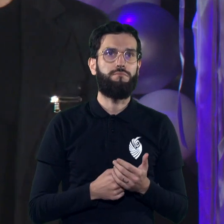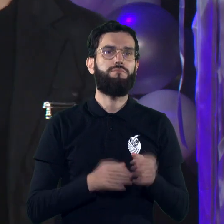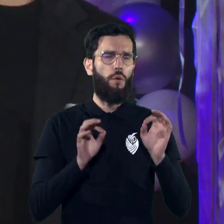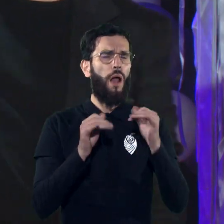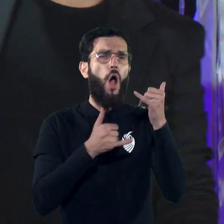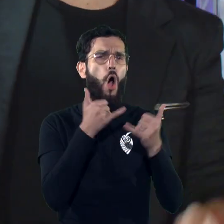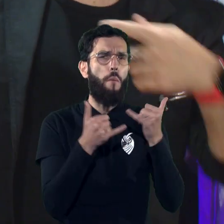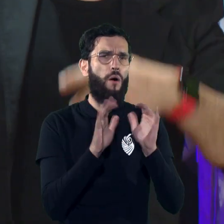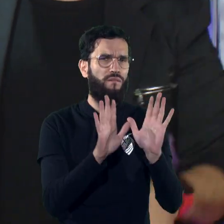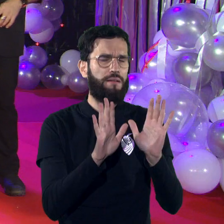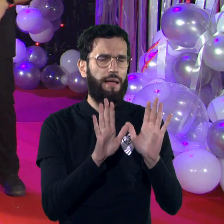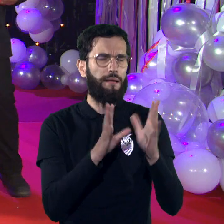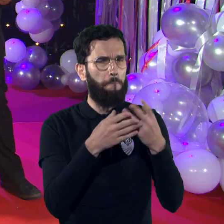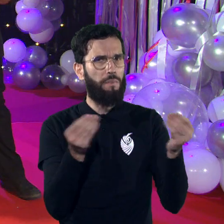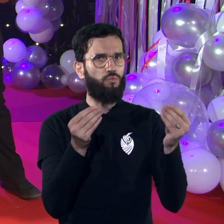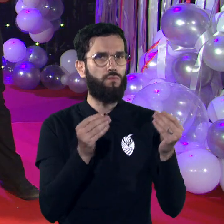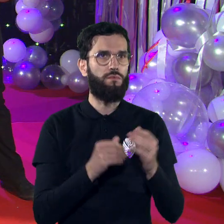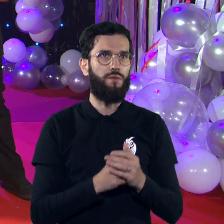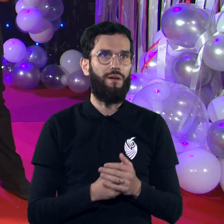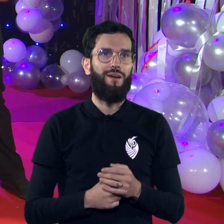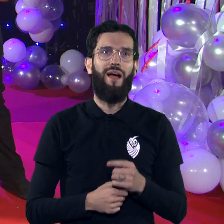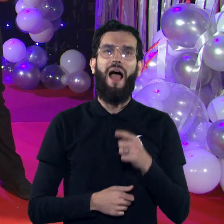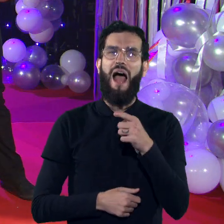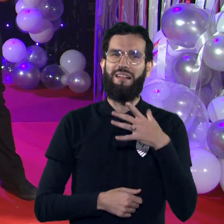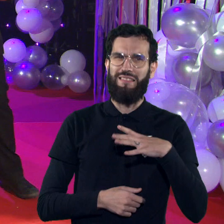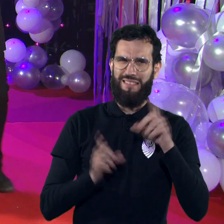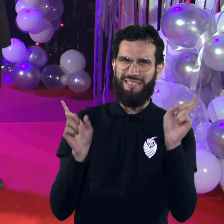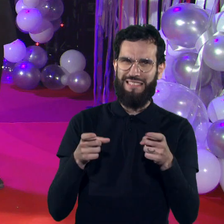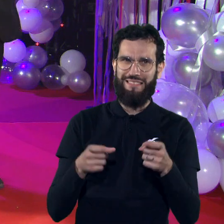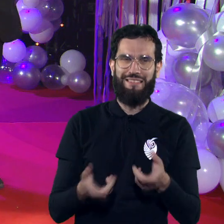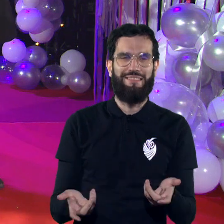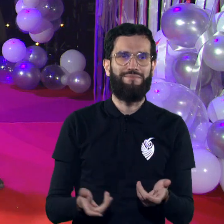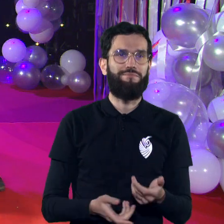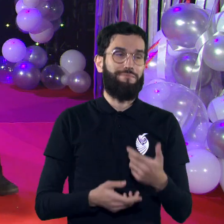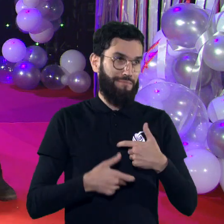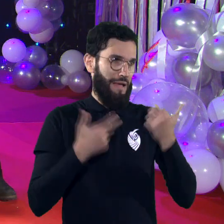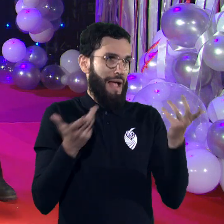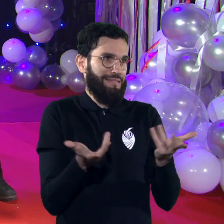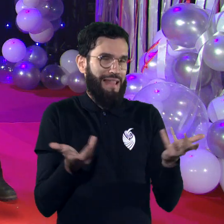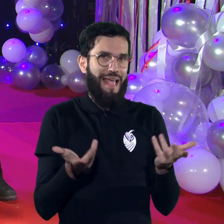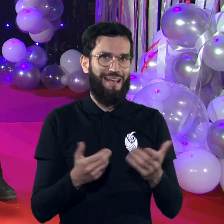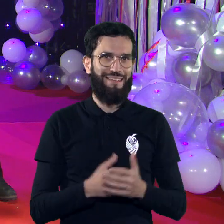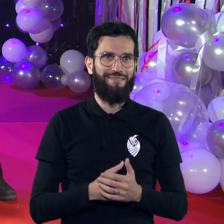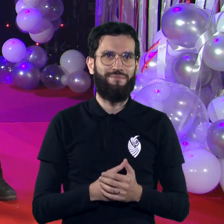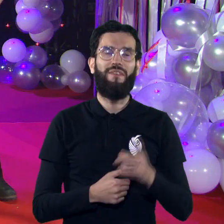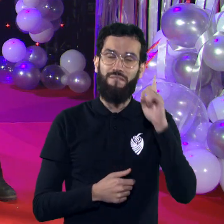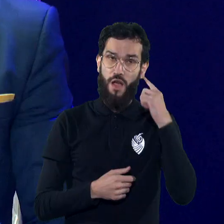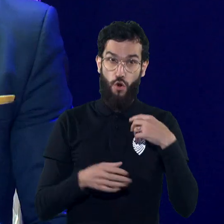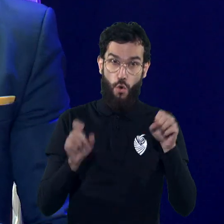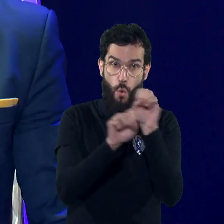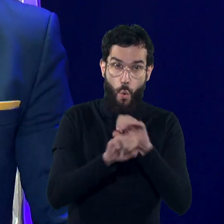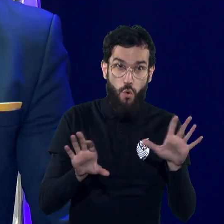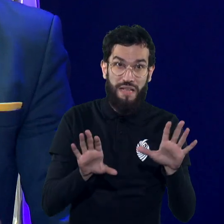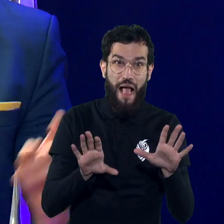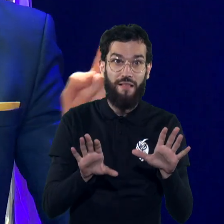Vieš čo, skús to ešte raz nechať zmiznúť. Ty na to chceš určite prísť. Pochopiteľne, všetci kolegovia. Nás kúzelníkov teda učili, že, a